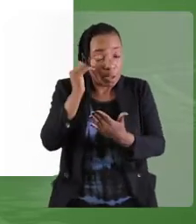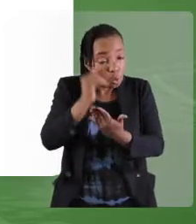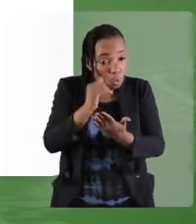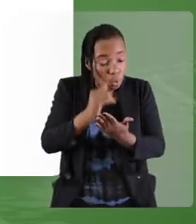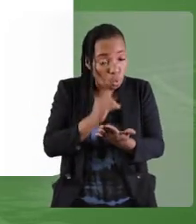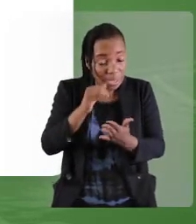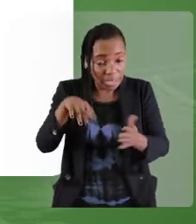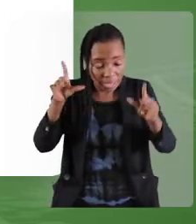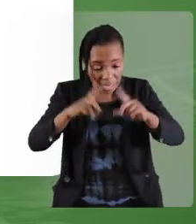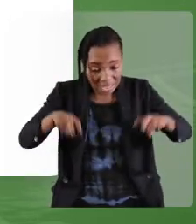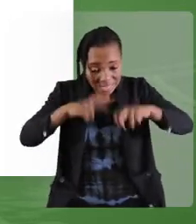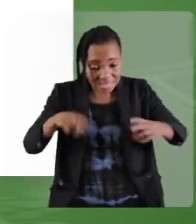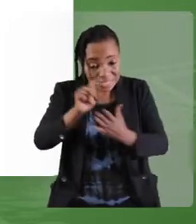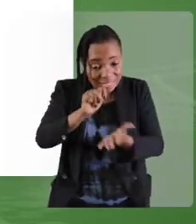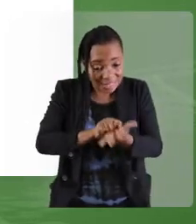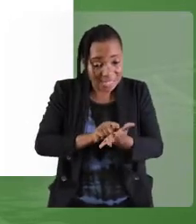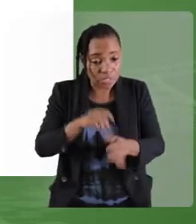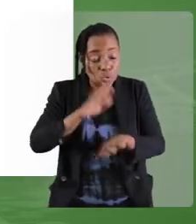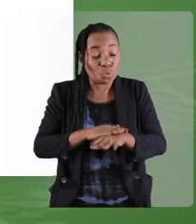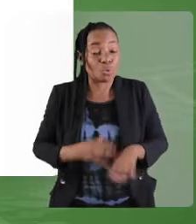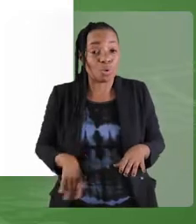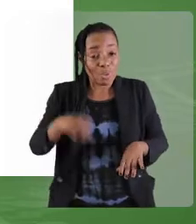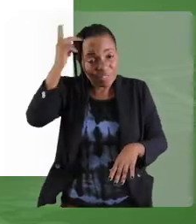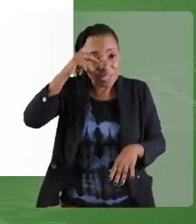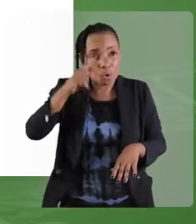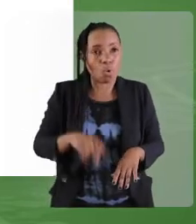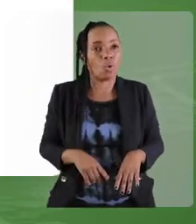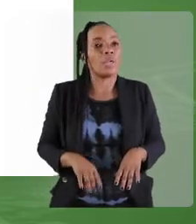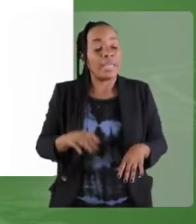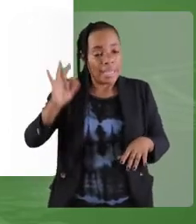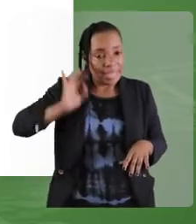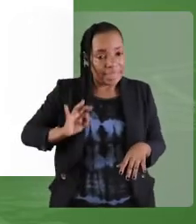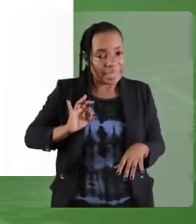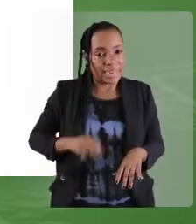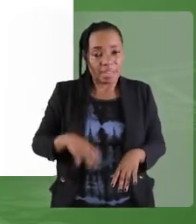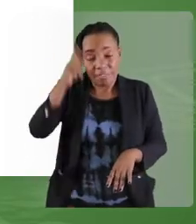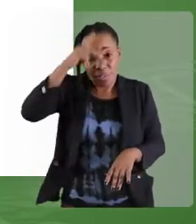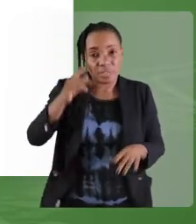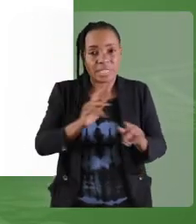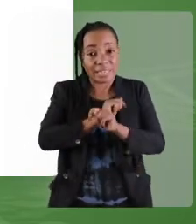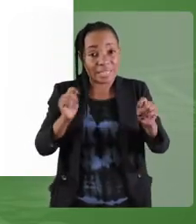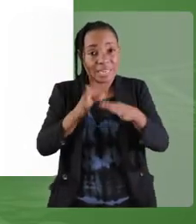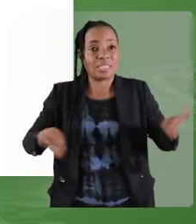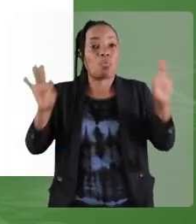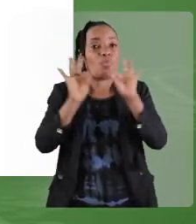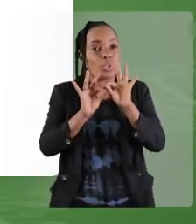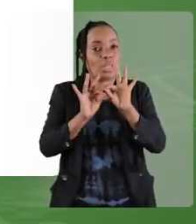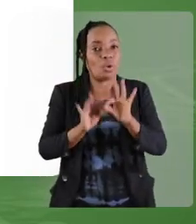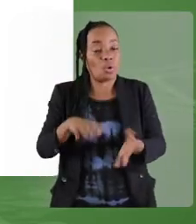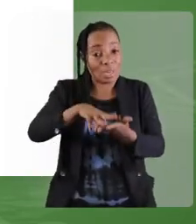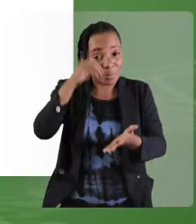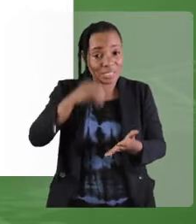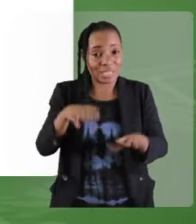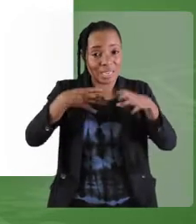crucial, est fondamental, et ça, vous devez le savoir depuis la classe de première. Alors, pour l'intérêt philosophique,